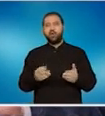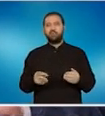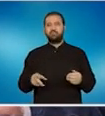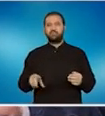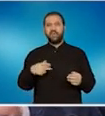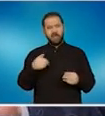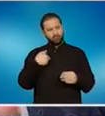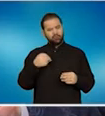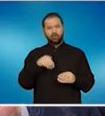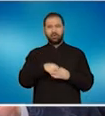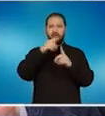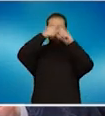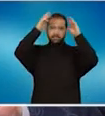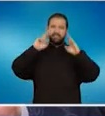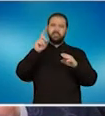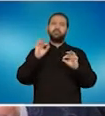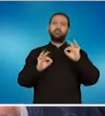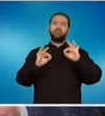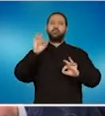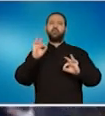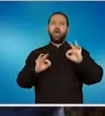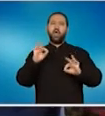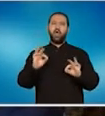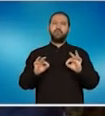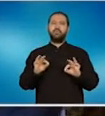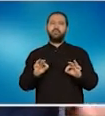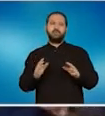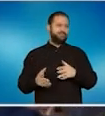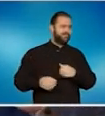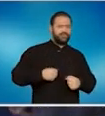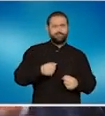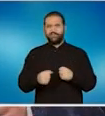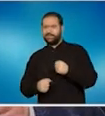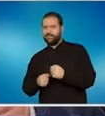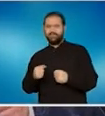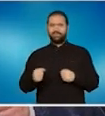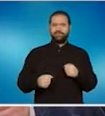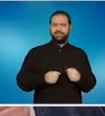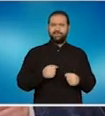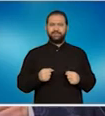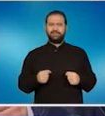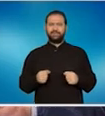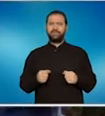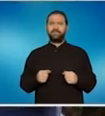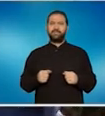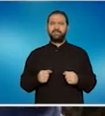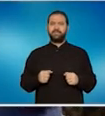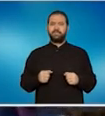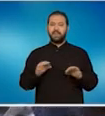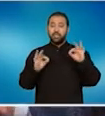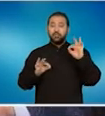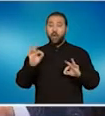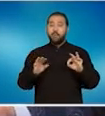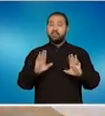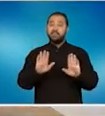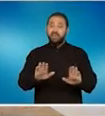la cateheză și o doamnă prin față se mai tot foia, ia soro, vesta asta i-a dat, vesta de păi, stai și ascultă că nu